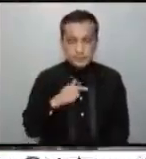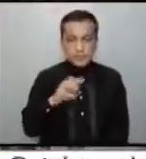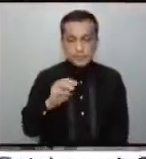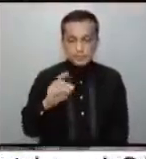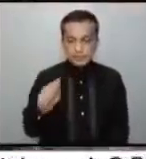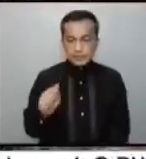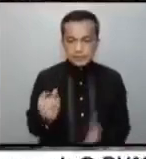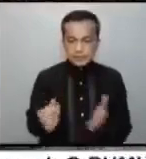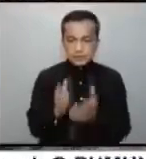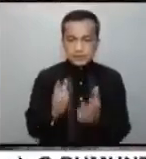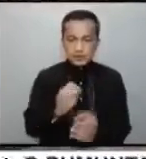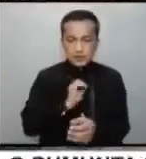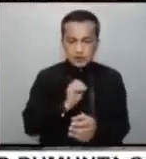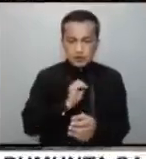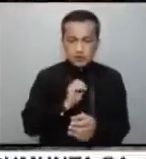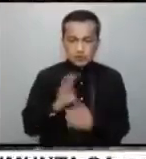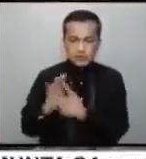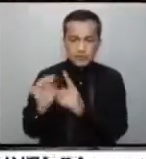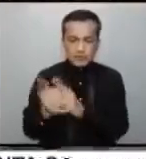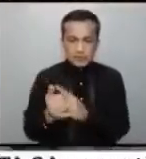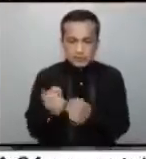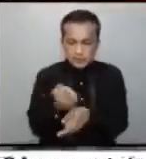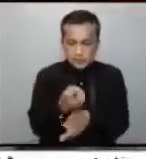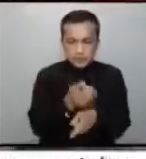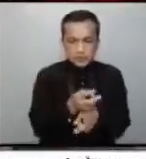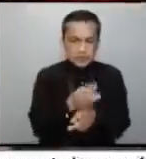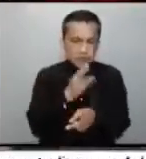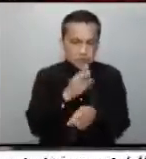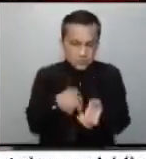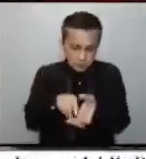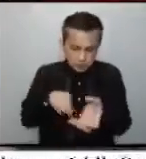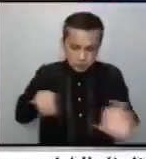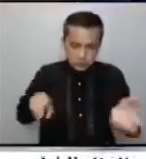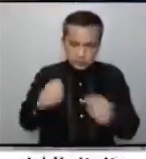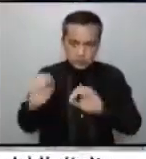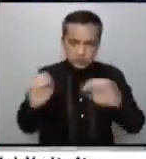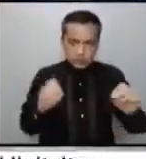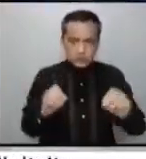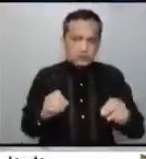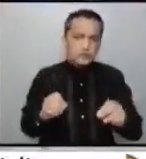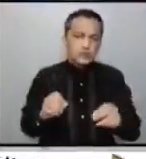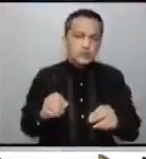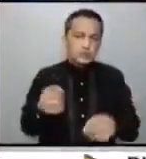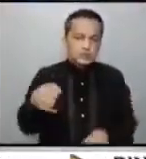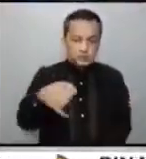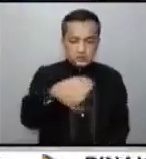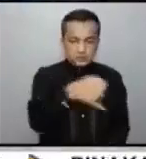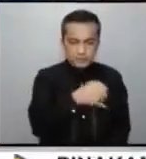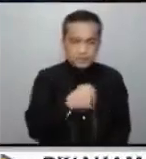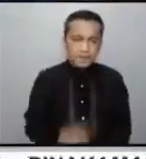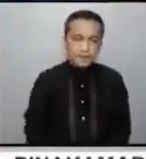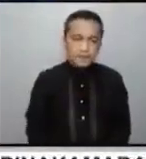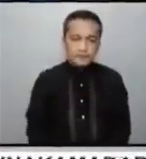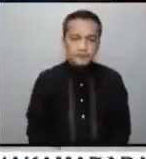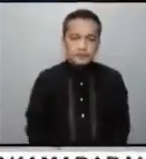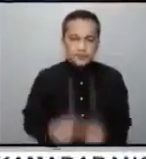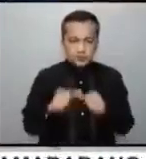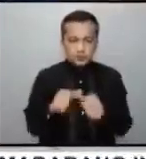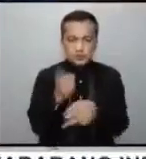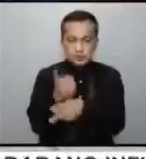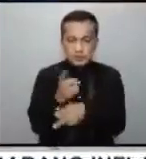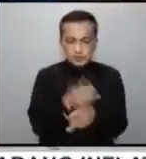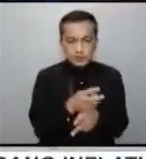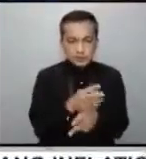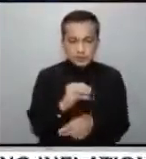estero warriors na siyang magbabantay sa kanilang waterways sa kani-kanilang nasasakupan. Patuloy naman ang monitoring ng MMDA sa mga barangay